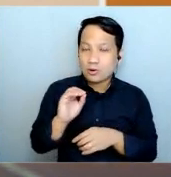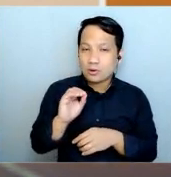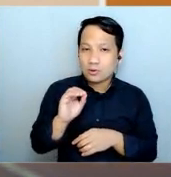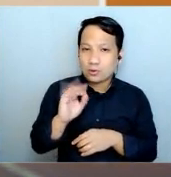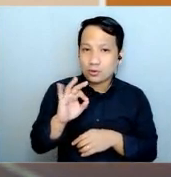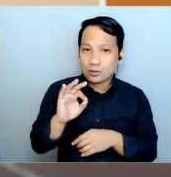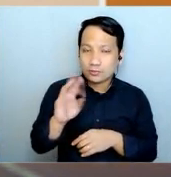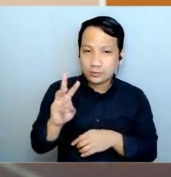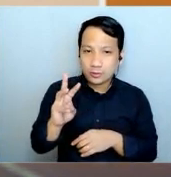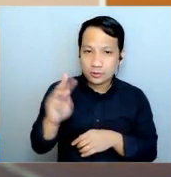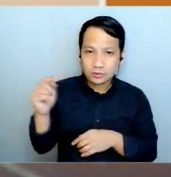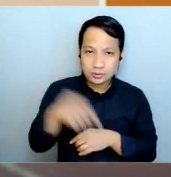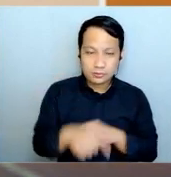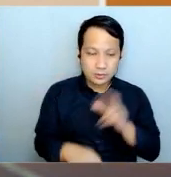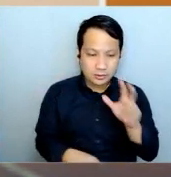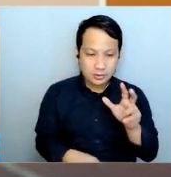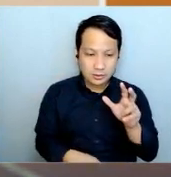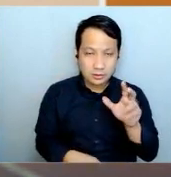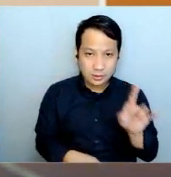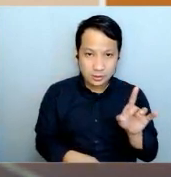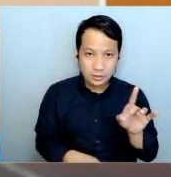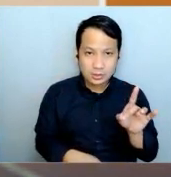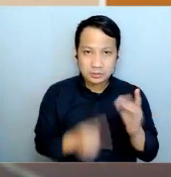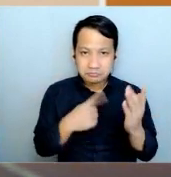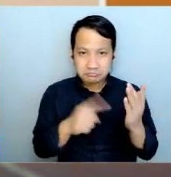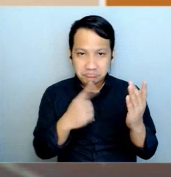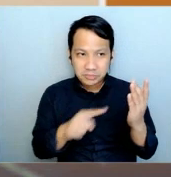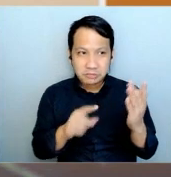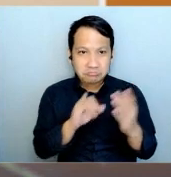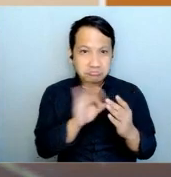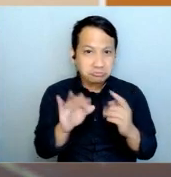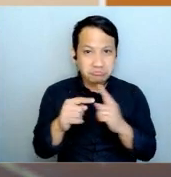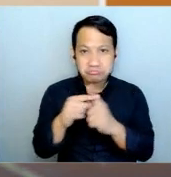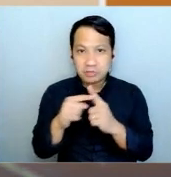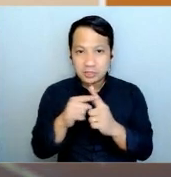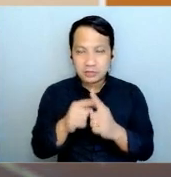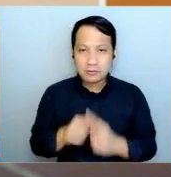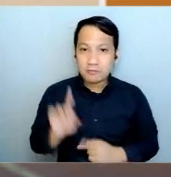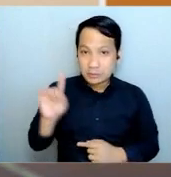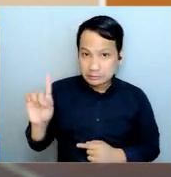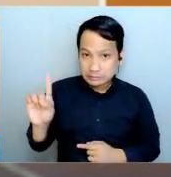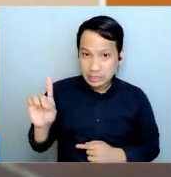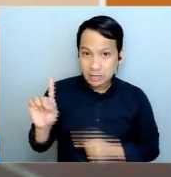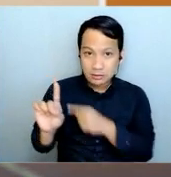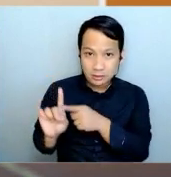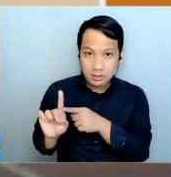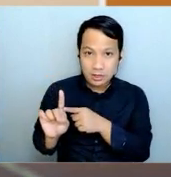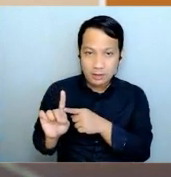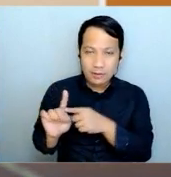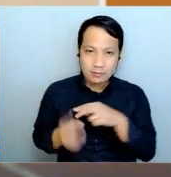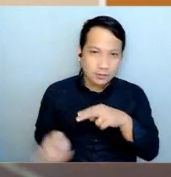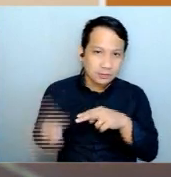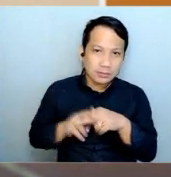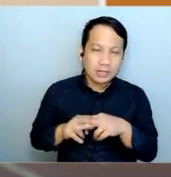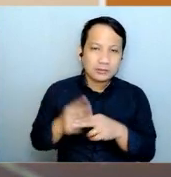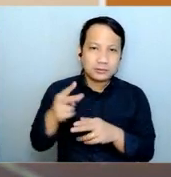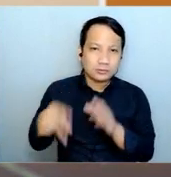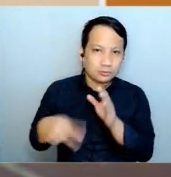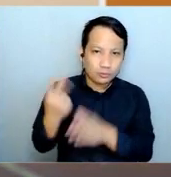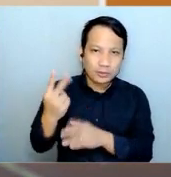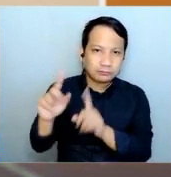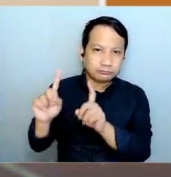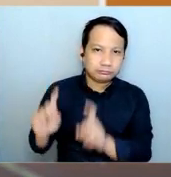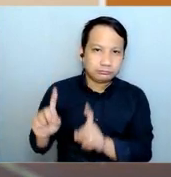23 ang viniverify pa. Pero isang kaso raw ang mula sa mga naunang batch ang nadoble ng test. Kaya sa